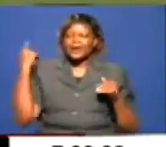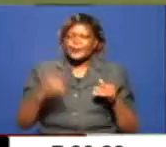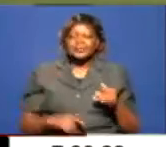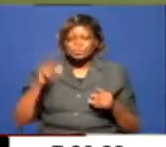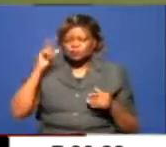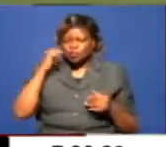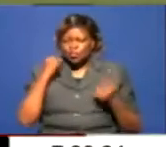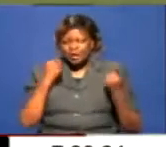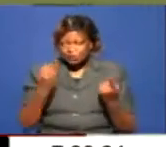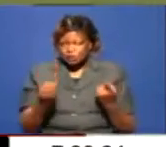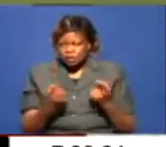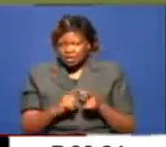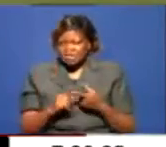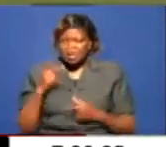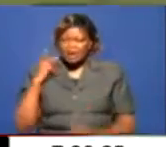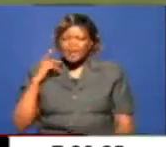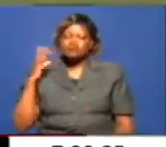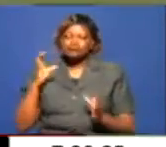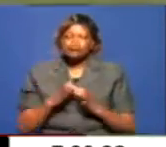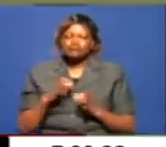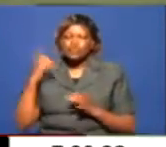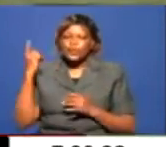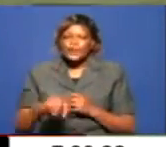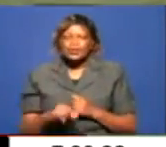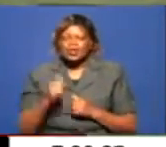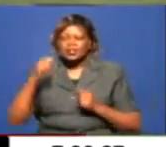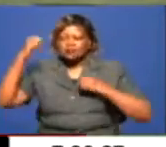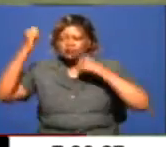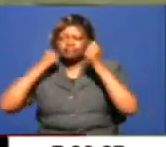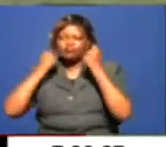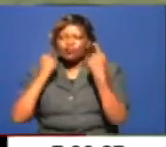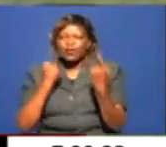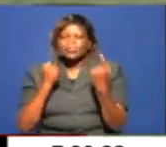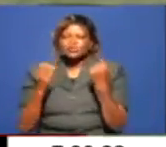bao moja kwa sifuri, huku Kariobangi Sharks ikiishinda Ulinzi Stars bao moja kwa sifuri.